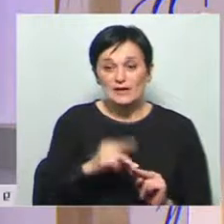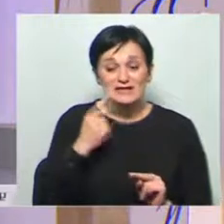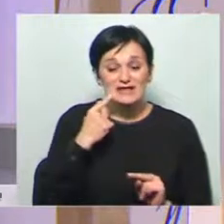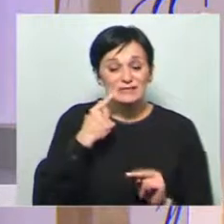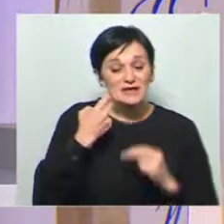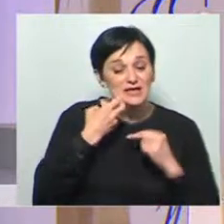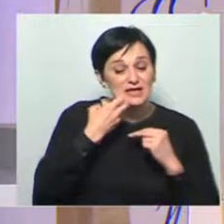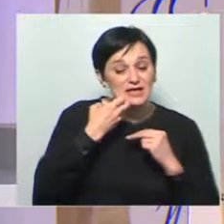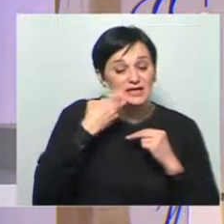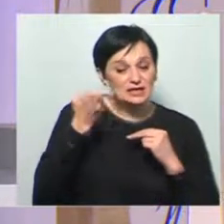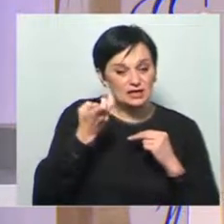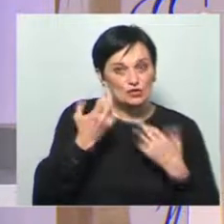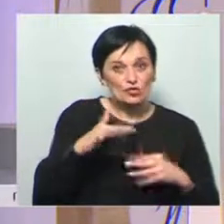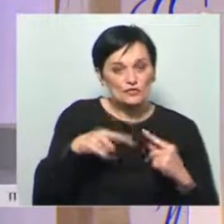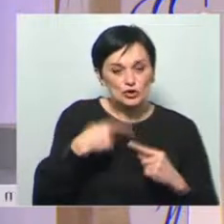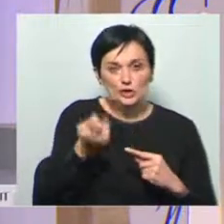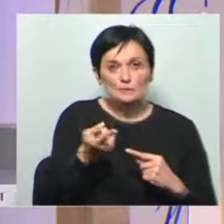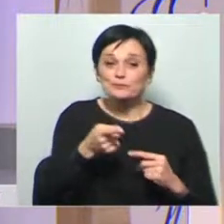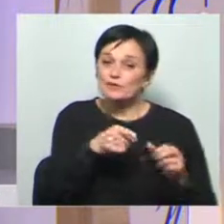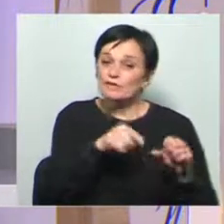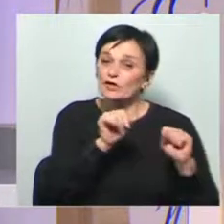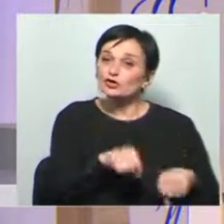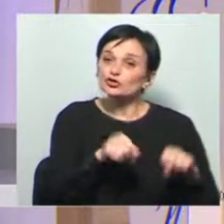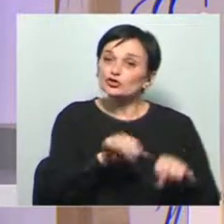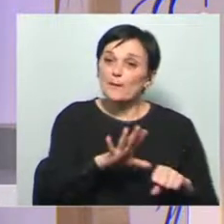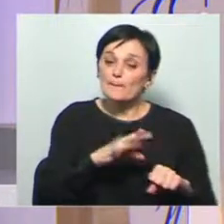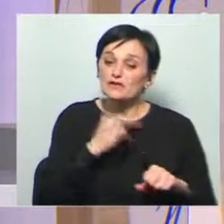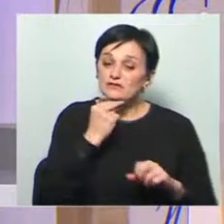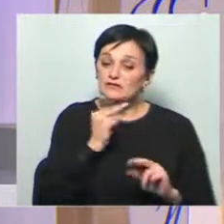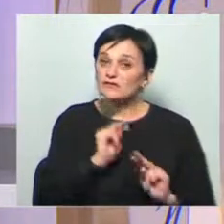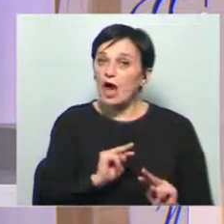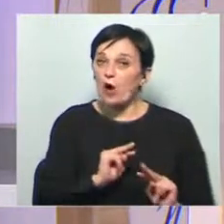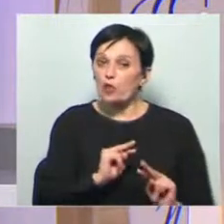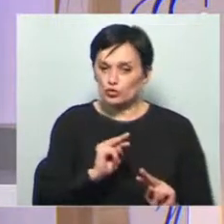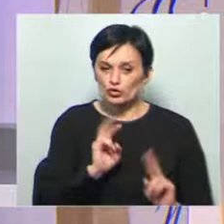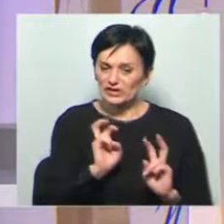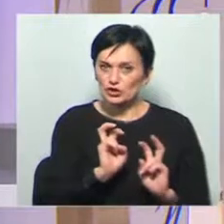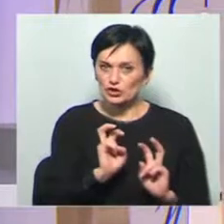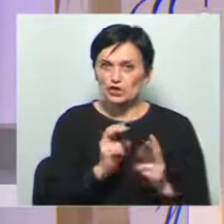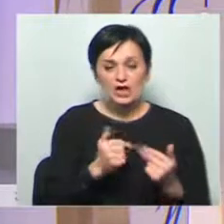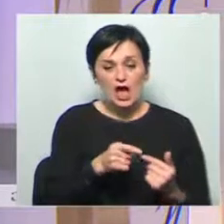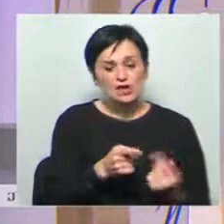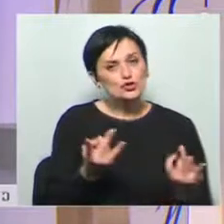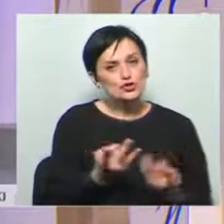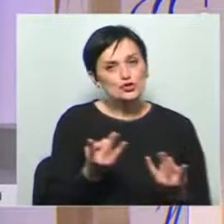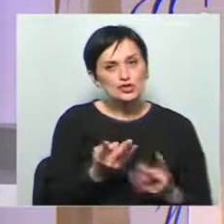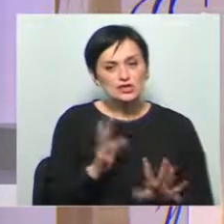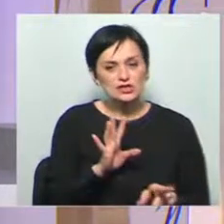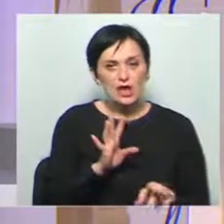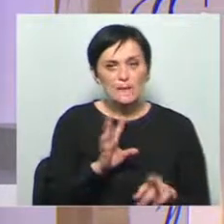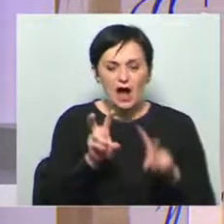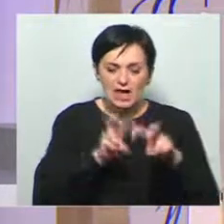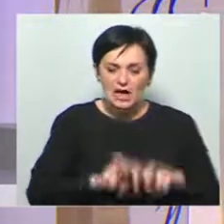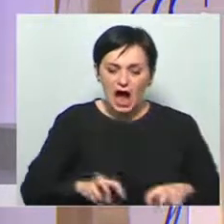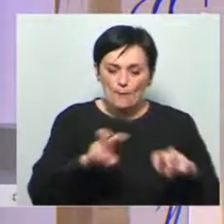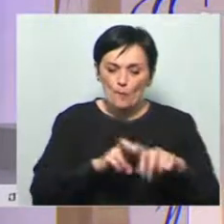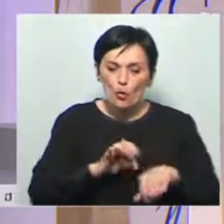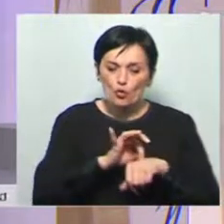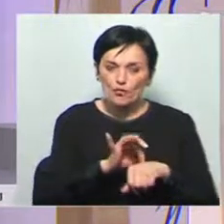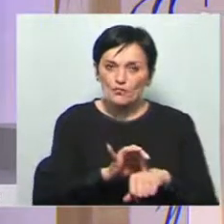კბილის ამოღების შემდეგ. შეიძლება იყოს თუ არა ეს საყურადღებო ნიშანი და ჭირდება თუ არა ამას გამოკვლევა და